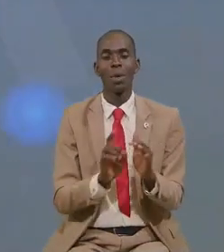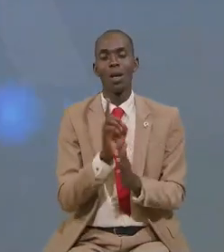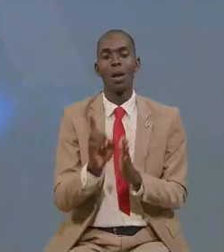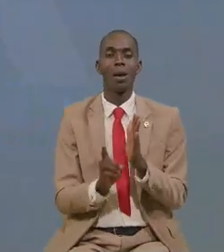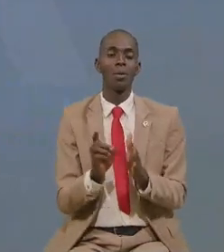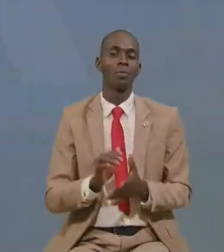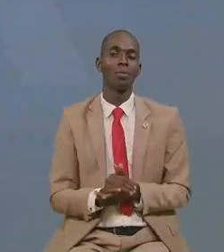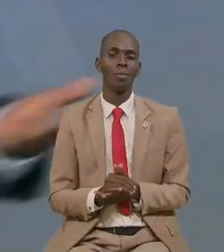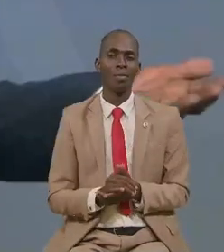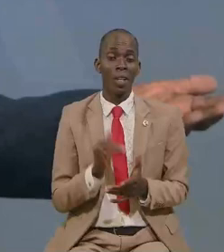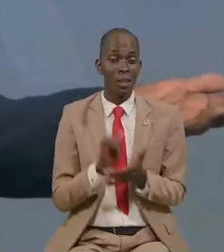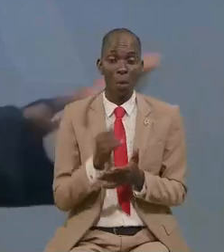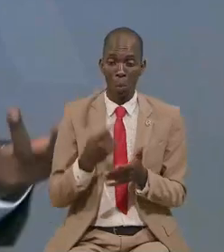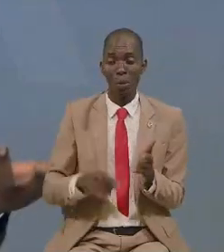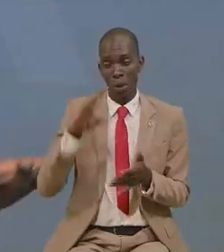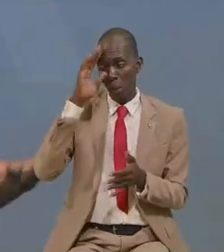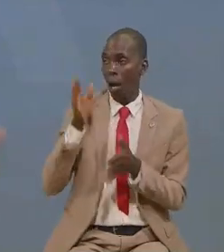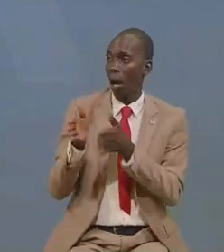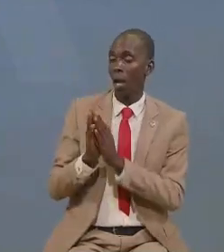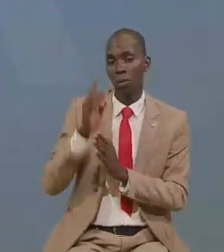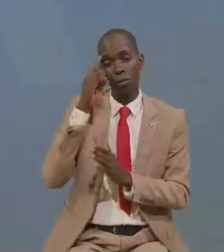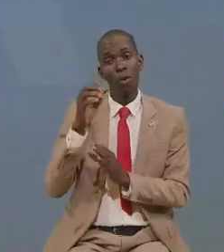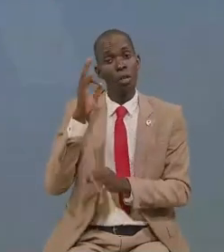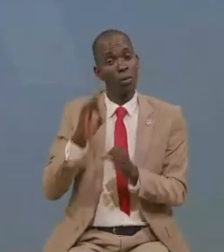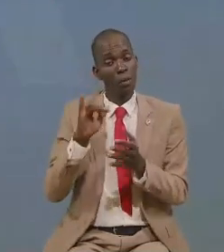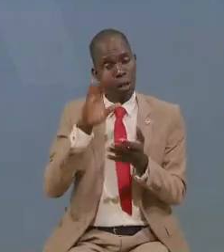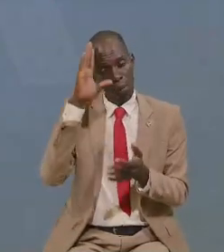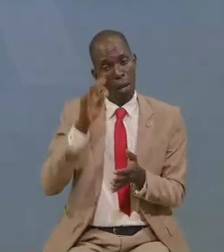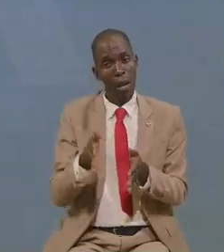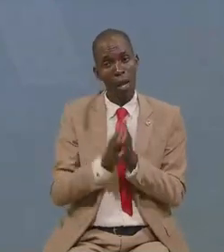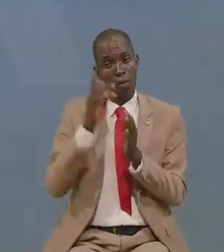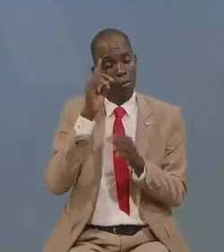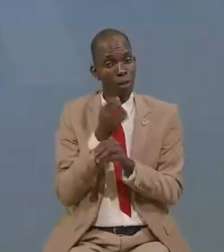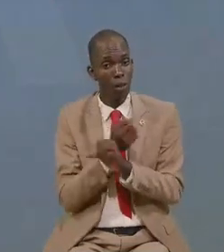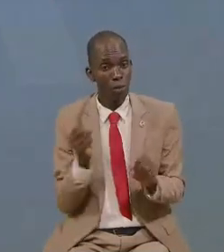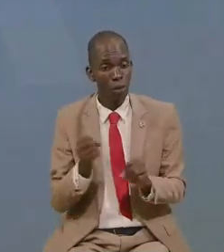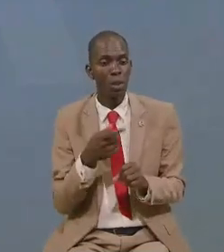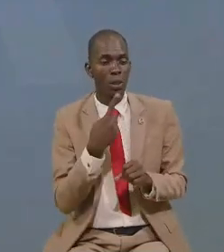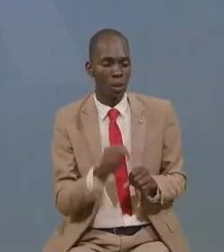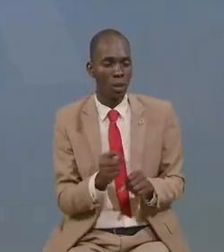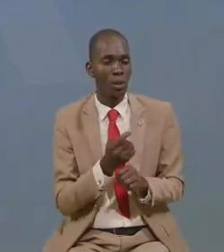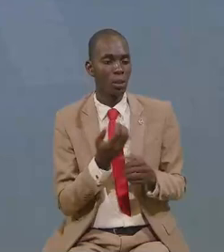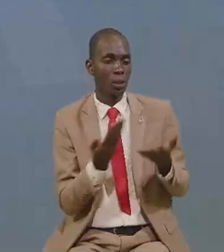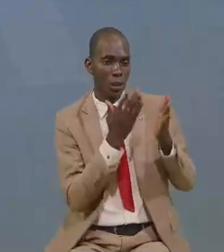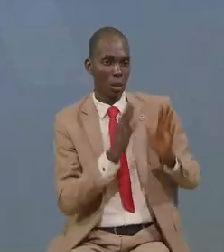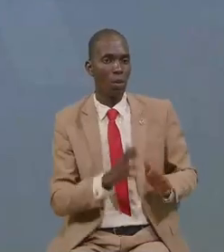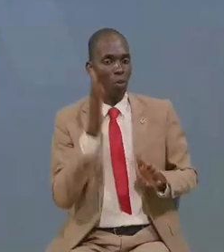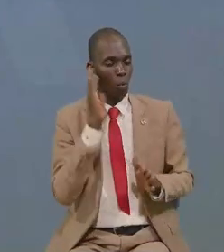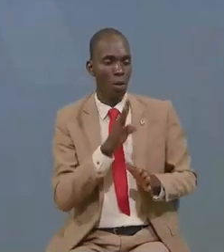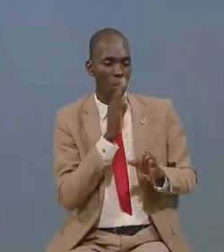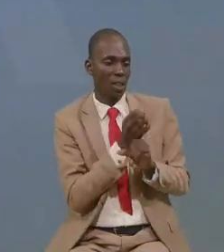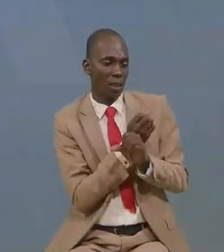C'est ce qu'il demandait. S'il avait demandé le salut, son serviteur sera sauvé à l'heure